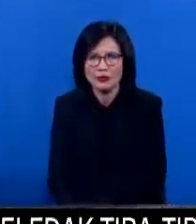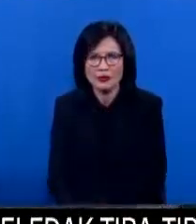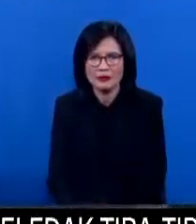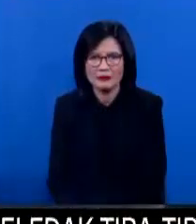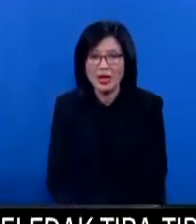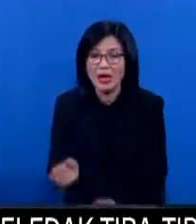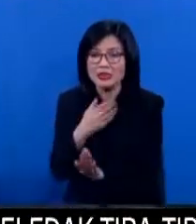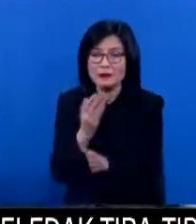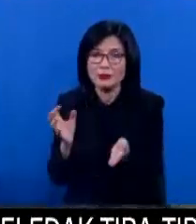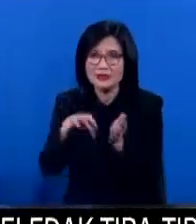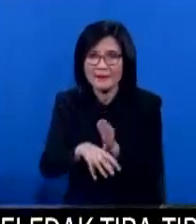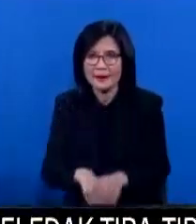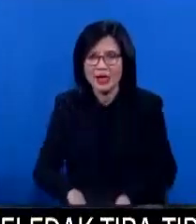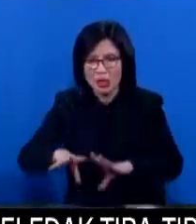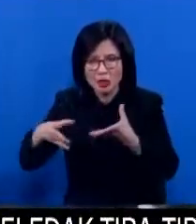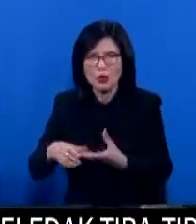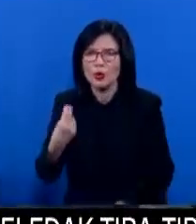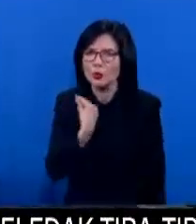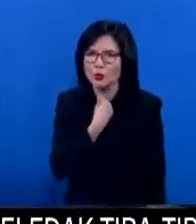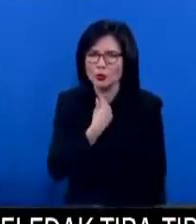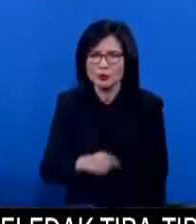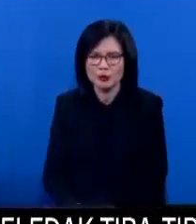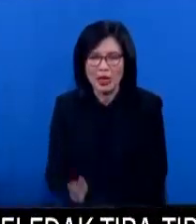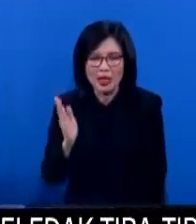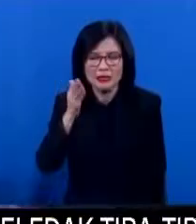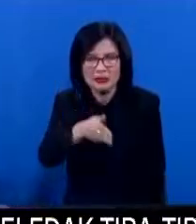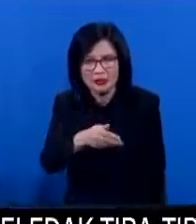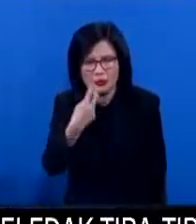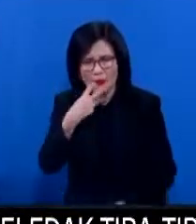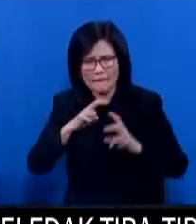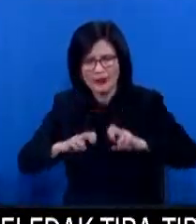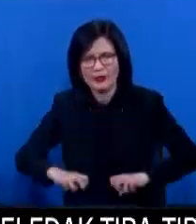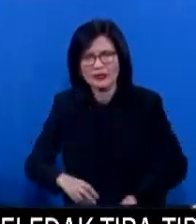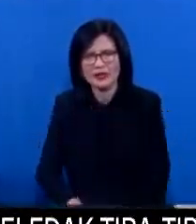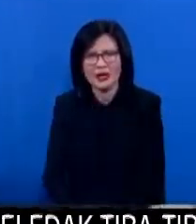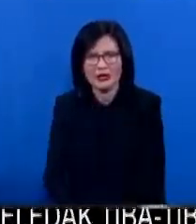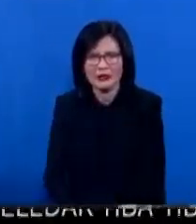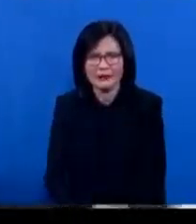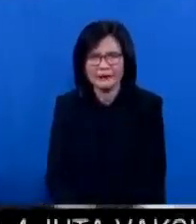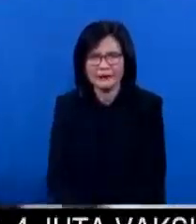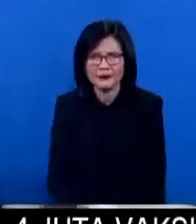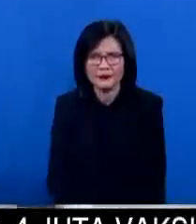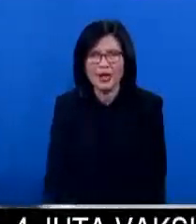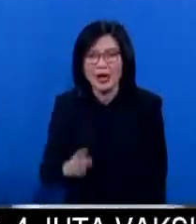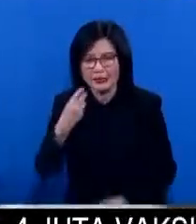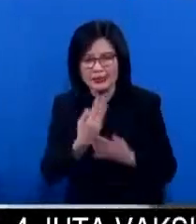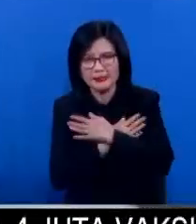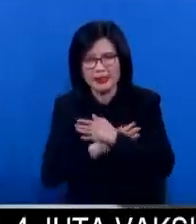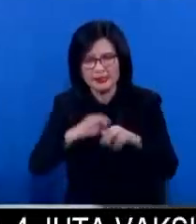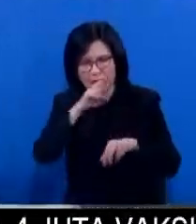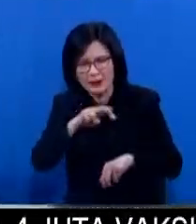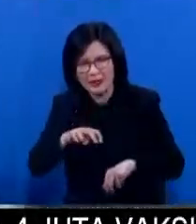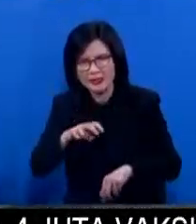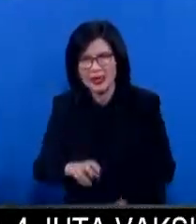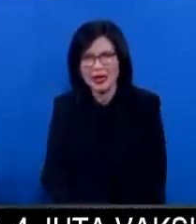di dermaga, tim medis dari Kantor Kesehatan Pelabuhan terlebih dulu memeriksa kondisi Tekong Yu alias Hendrik. Petugas